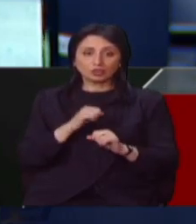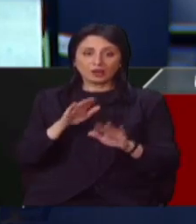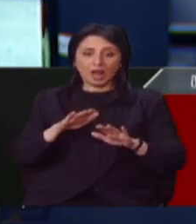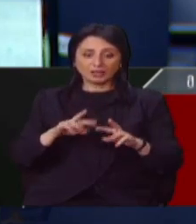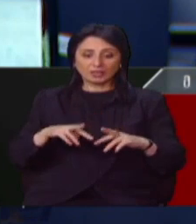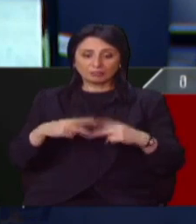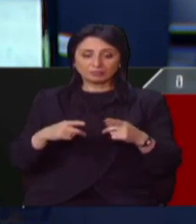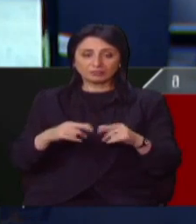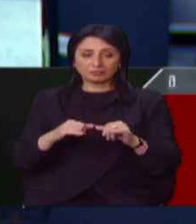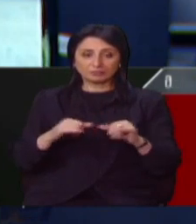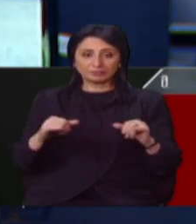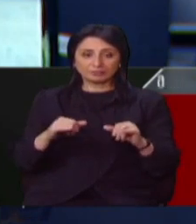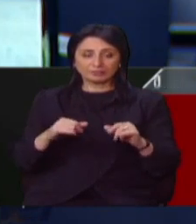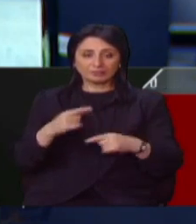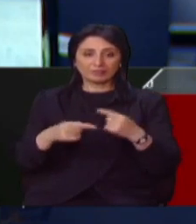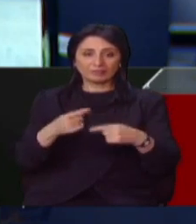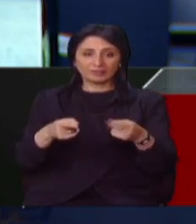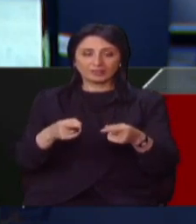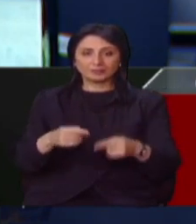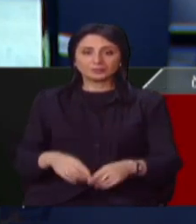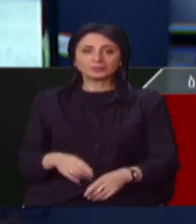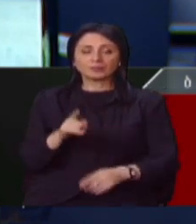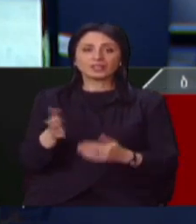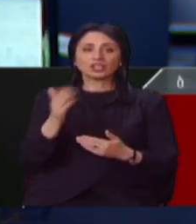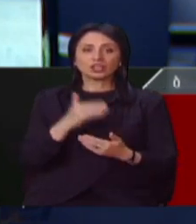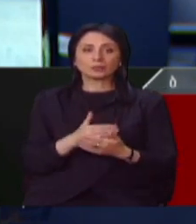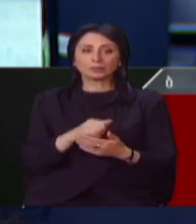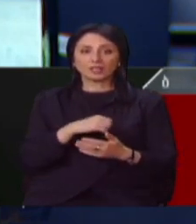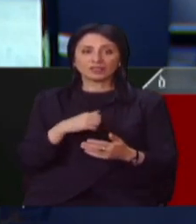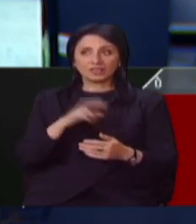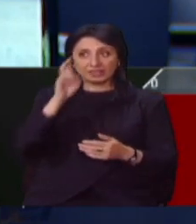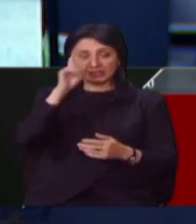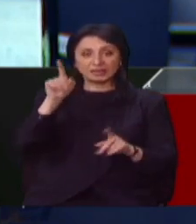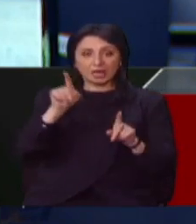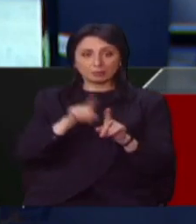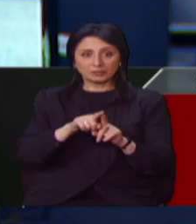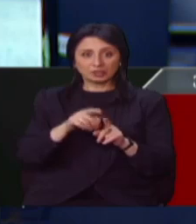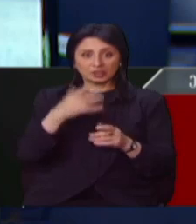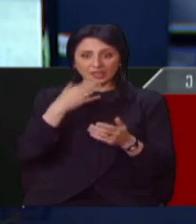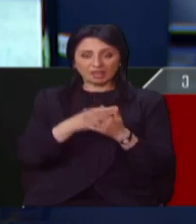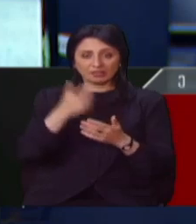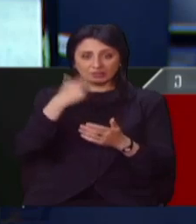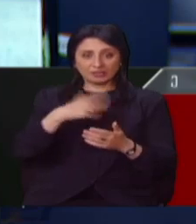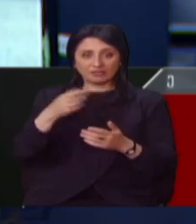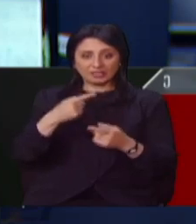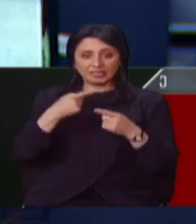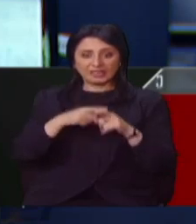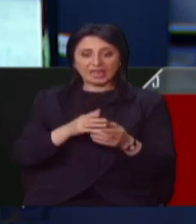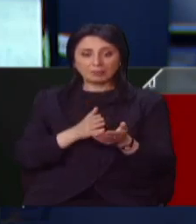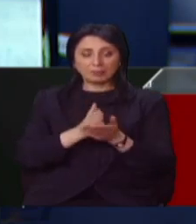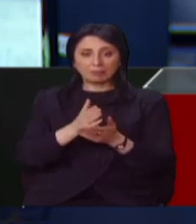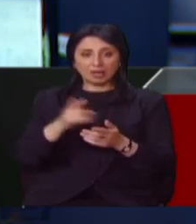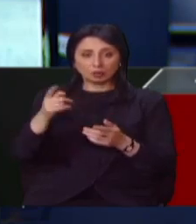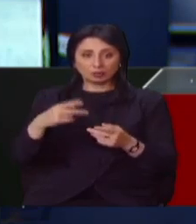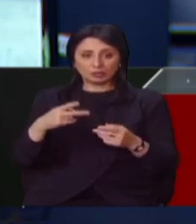ადგილის დაკვირდებას. მას შემდეგ, რაც თვითონ სახელმწიფომაც აიღო თავის თავზე, რომ ტექ მიმართულება,